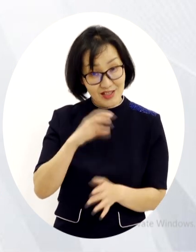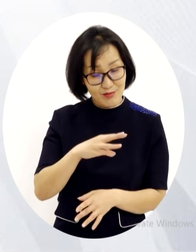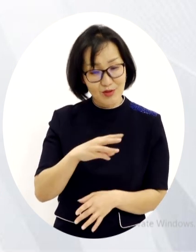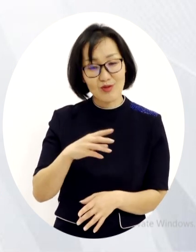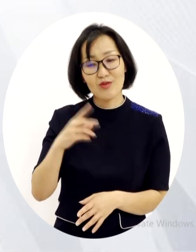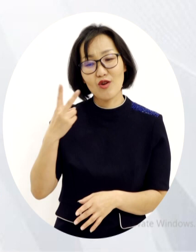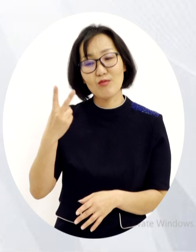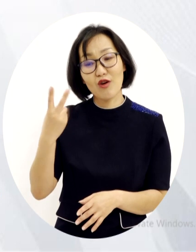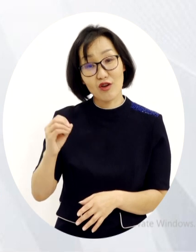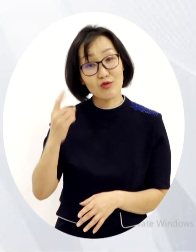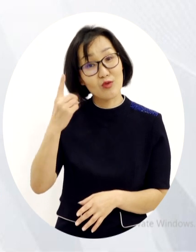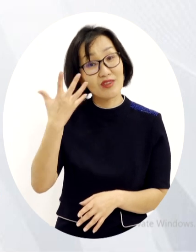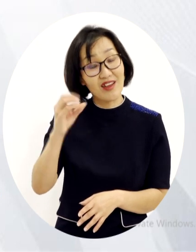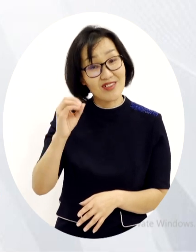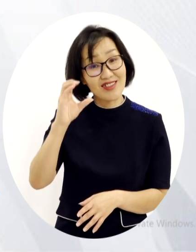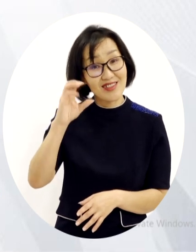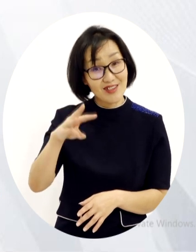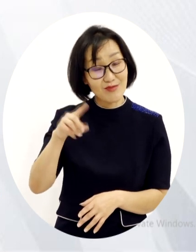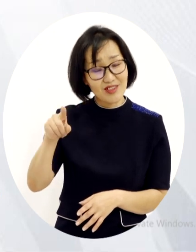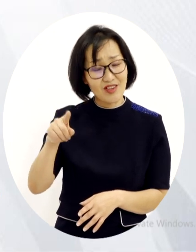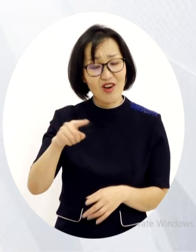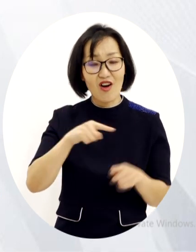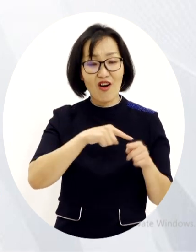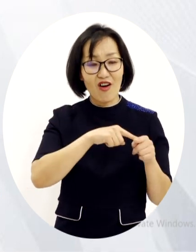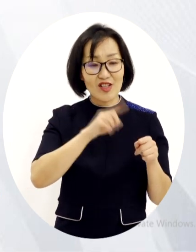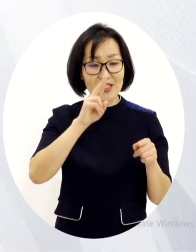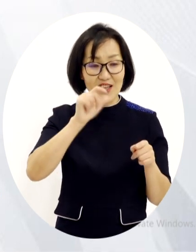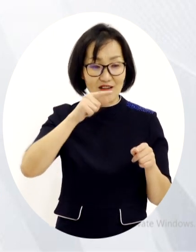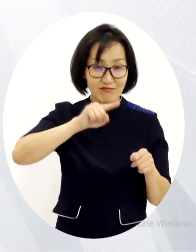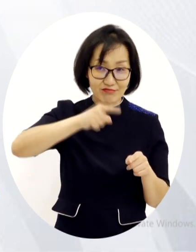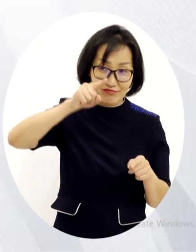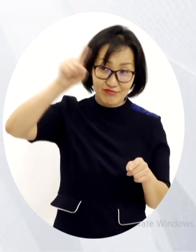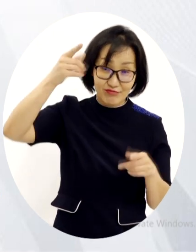см, 2020 онд 150. За, эдгээр цэгүүдийн хооронд нь яасан?